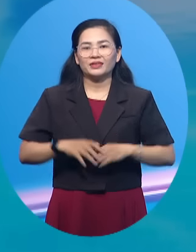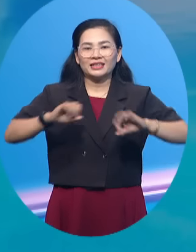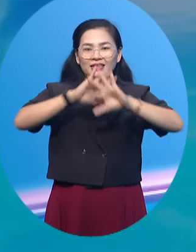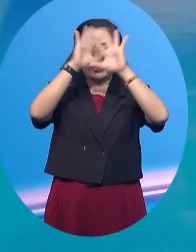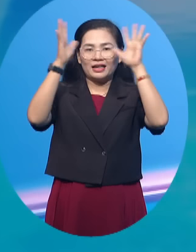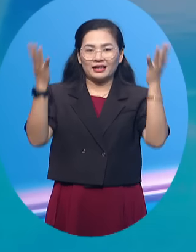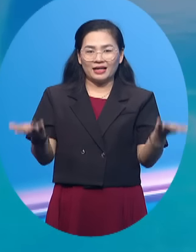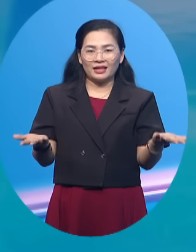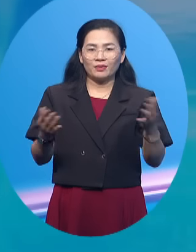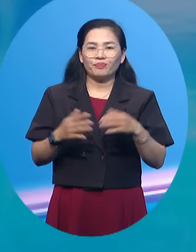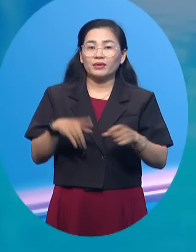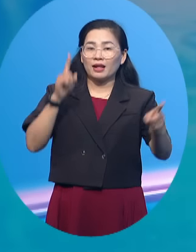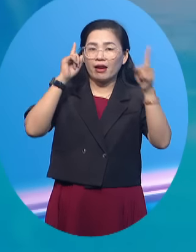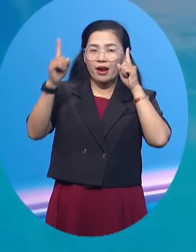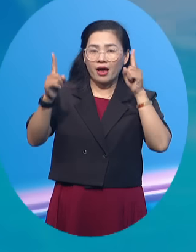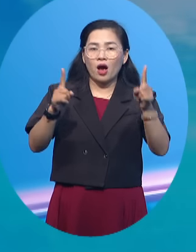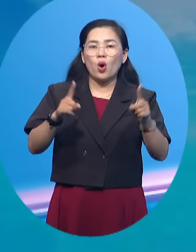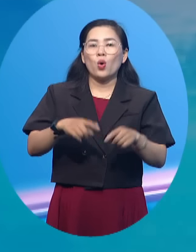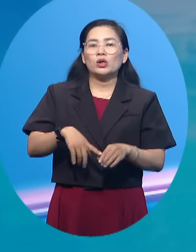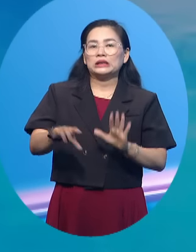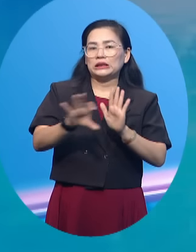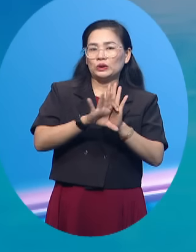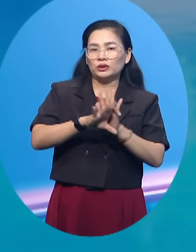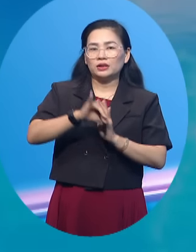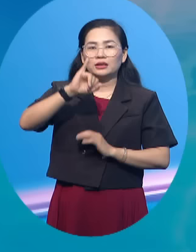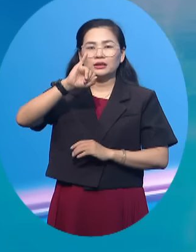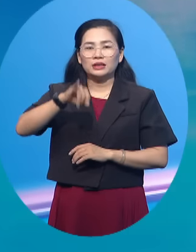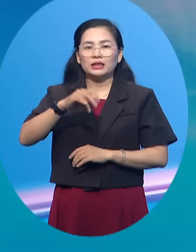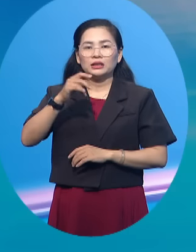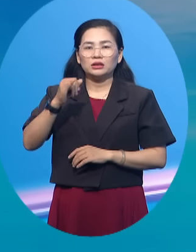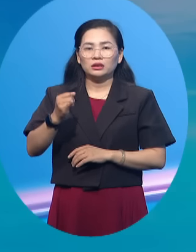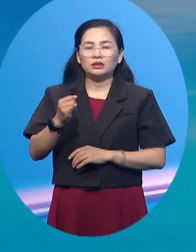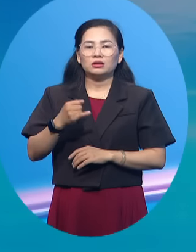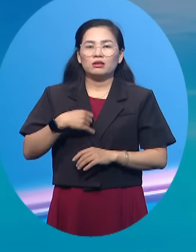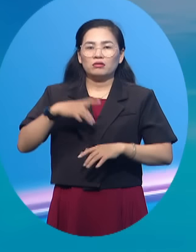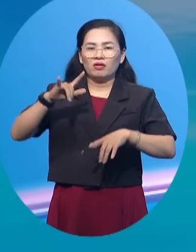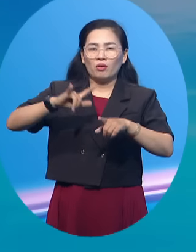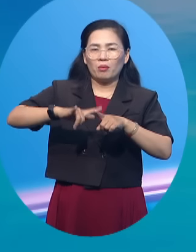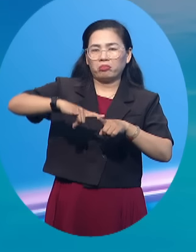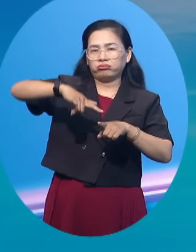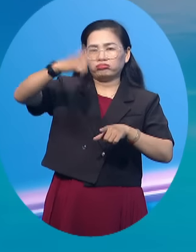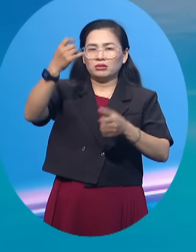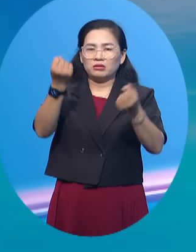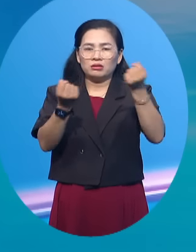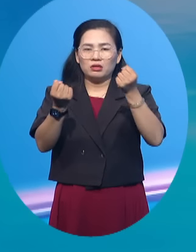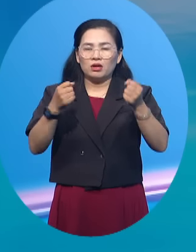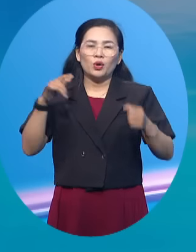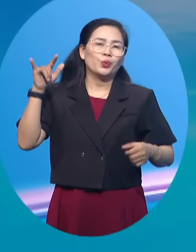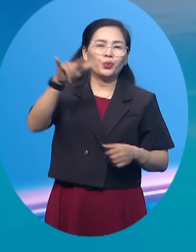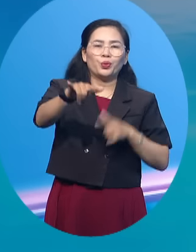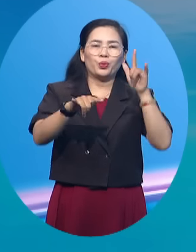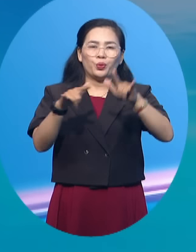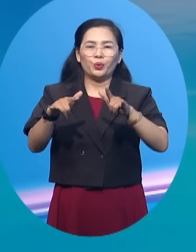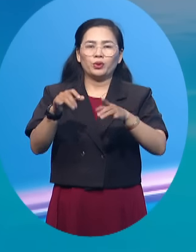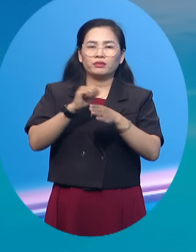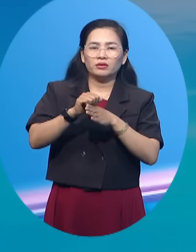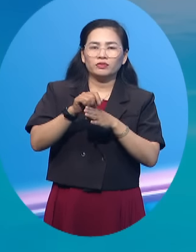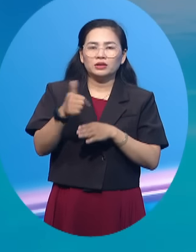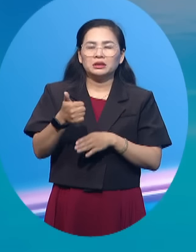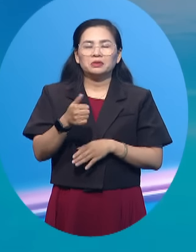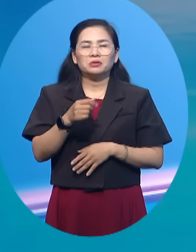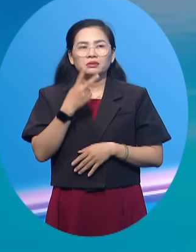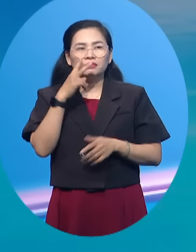tin Yonhap cho biết lãnh đạo Triều Tiên Kim Jong-un đã ra lệnh sản xuất hàng loạt máy bay không người lái tấn công tự sát sau khi ông giám sát một cuộc